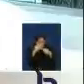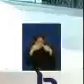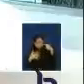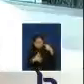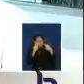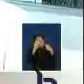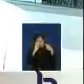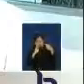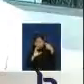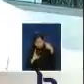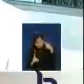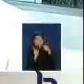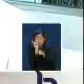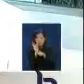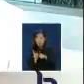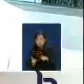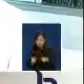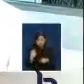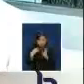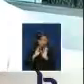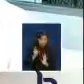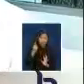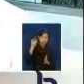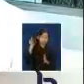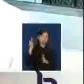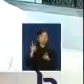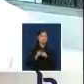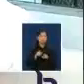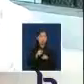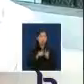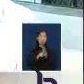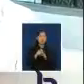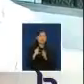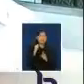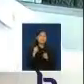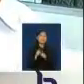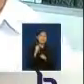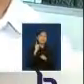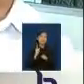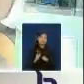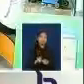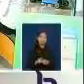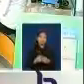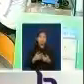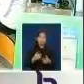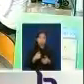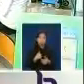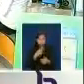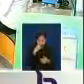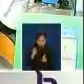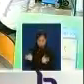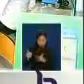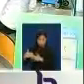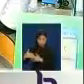จำแนกไปเรื่อยๆก็ไม่มีเอนโทรไวรัสใหม่เลยนะเป็นตัวเดิมหมดครับ ครับผมที่ผมมีกล่องตัวนี้ครับท่านรัฐมนตรีครับ